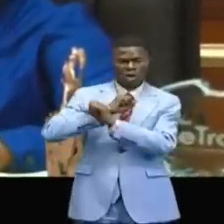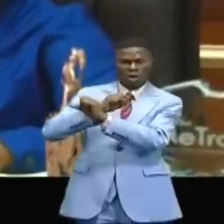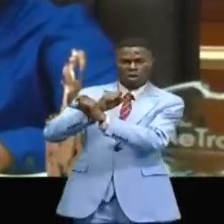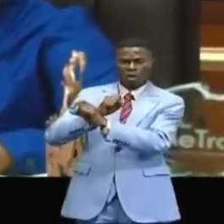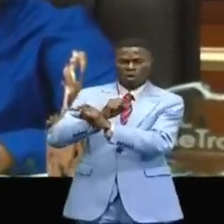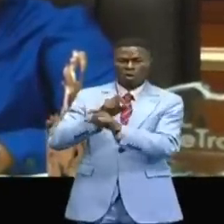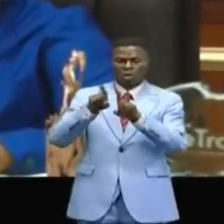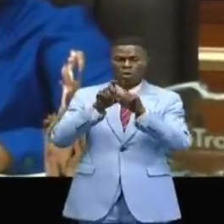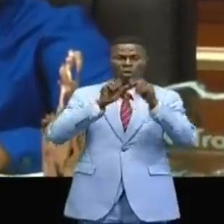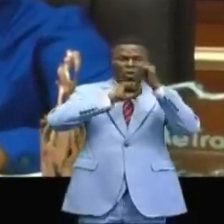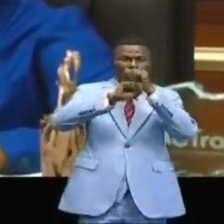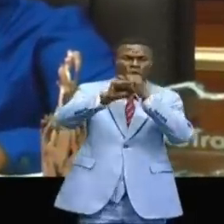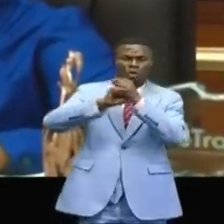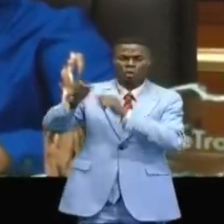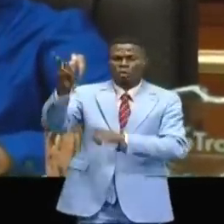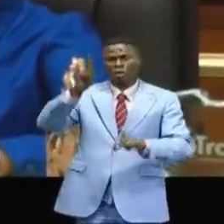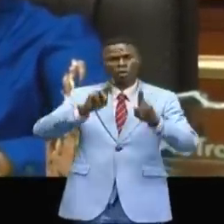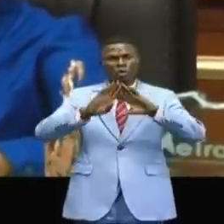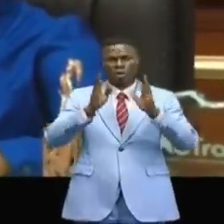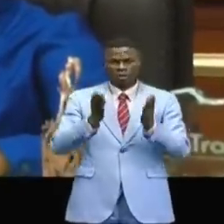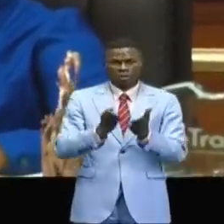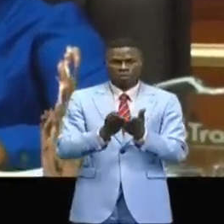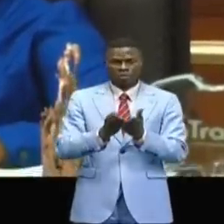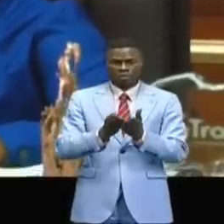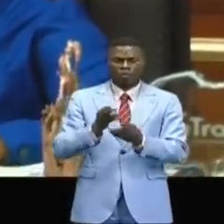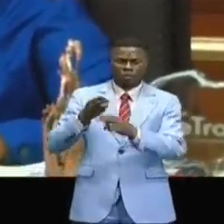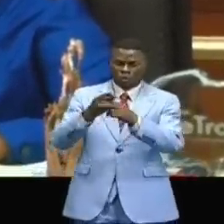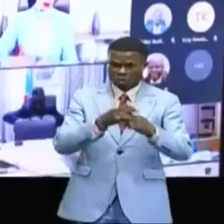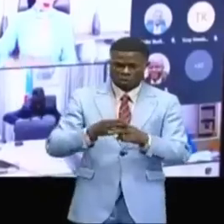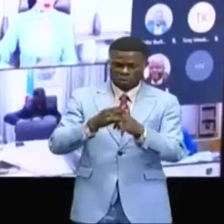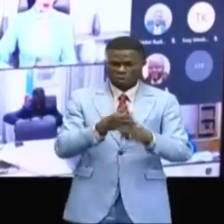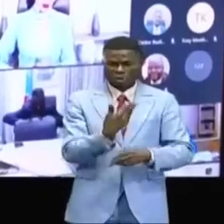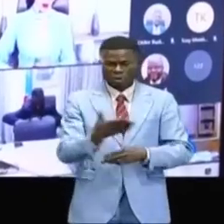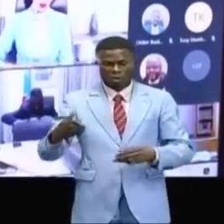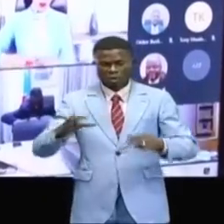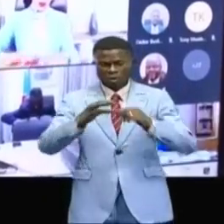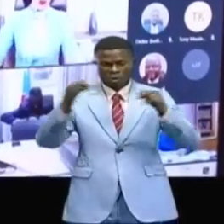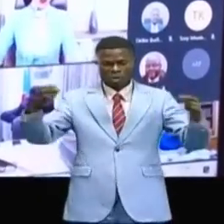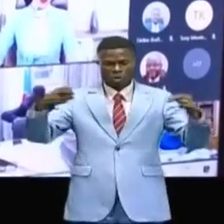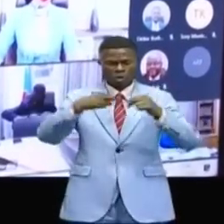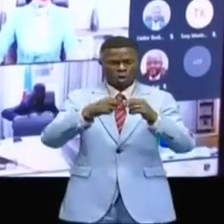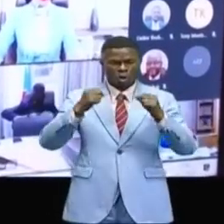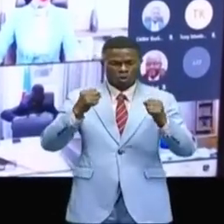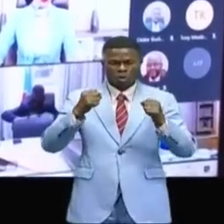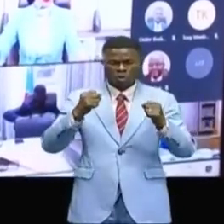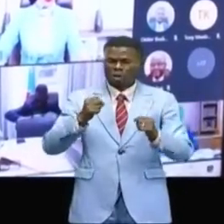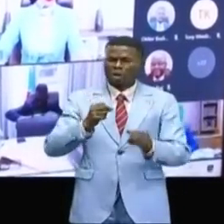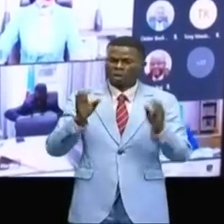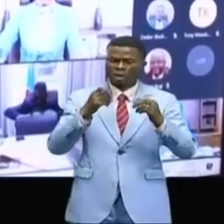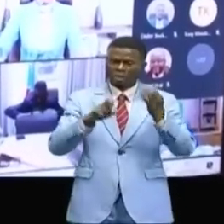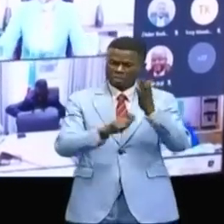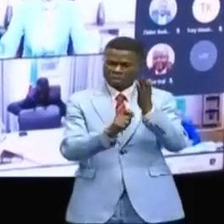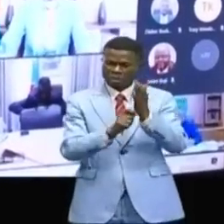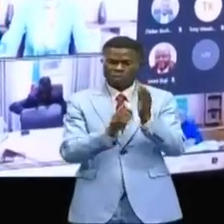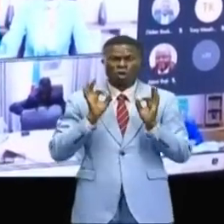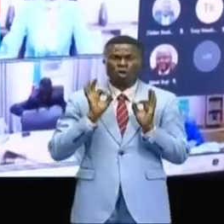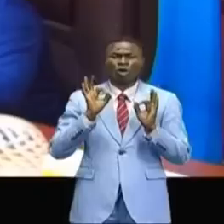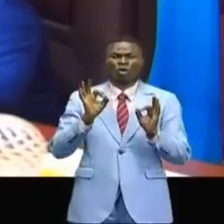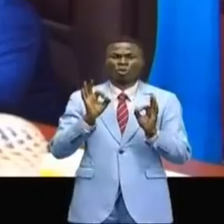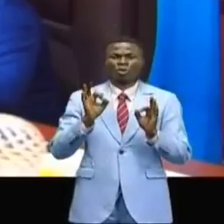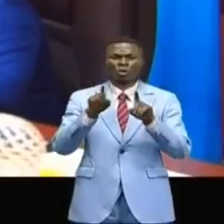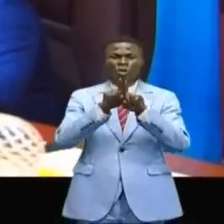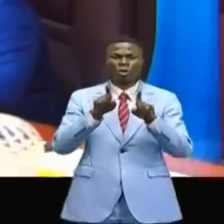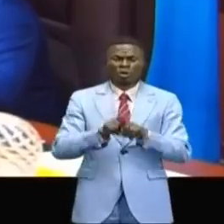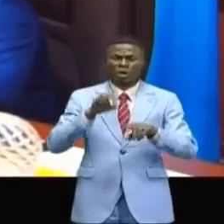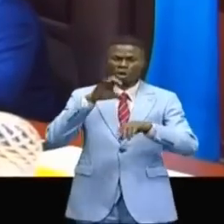que la sensibilisation de la population, la surveillance du réseau des lignes à haute tension à l'aide des moyens technologiques modernes et la